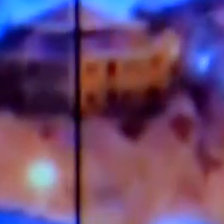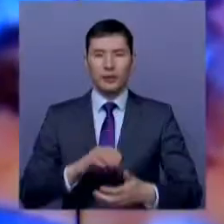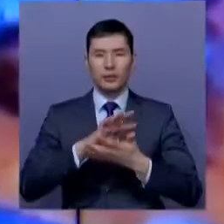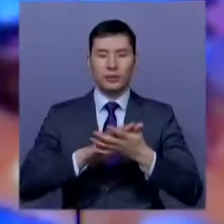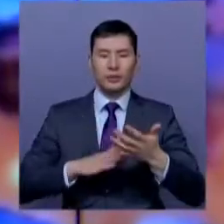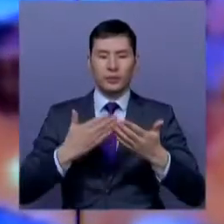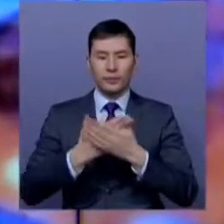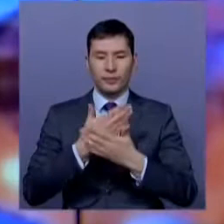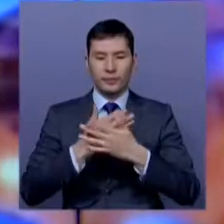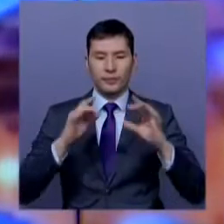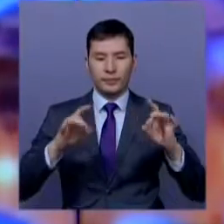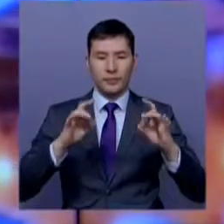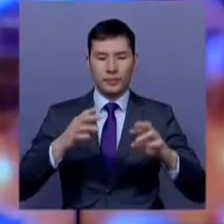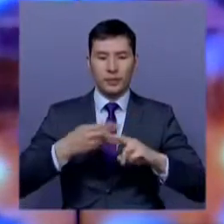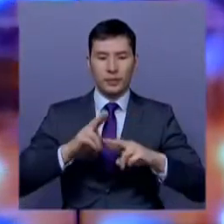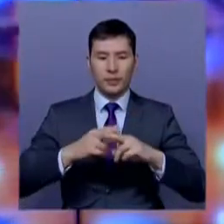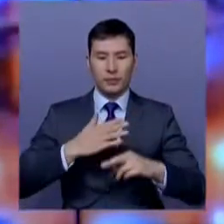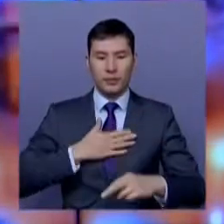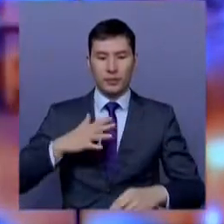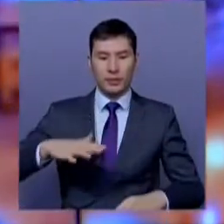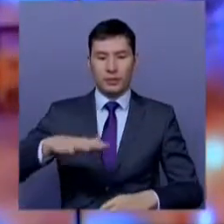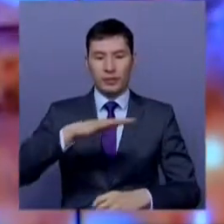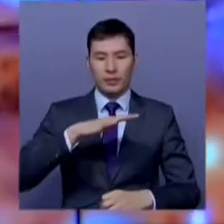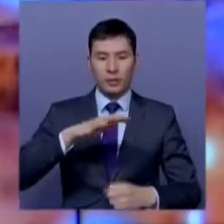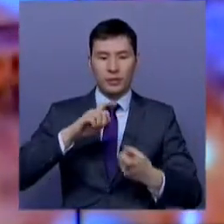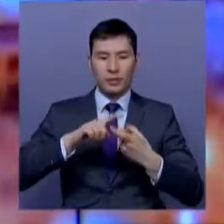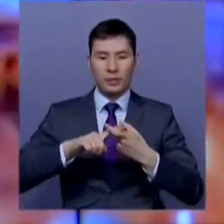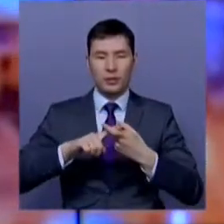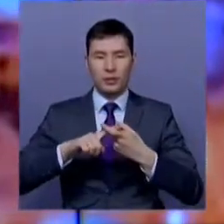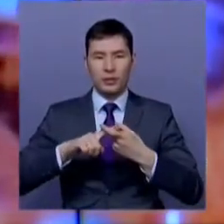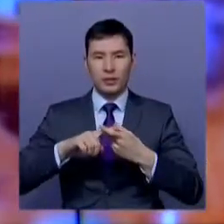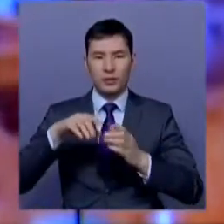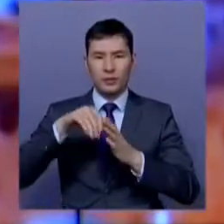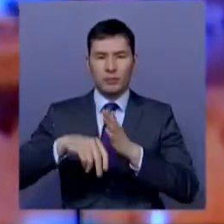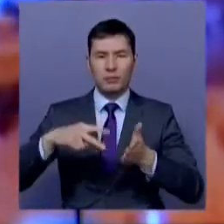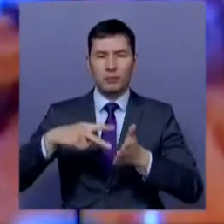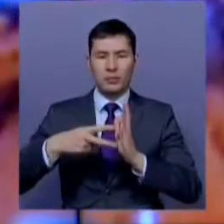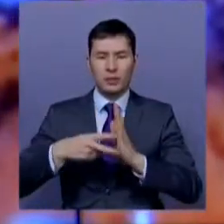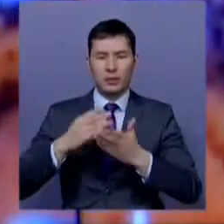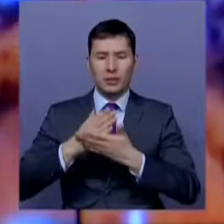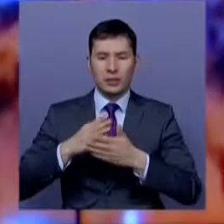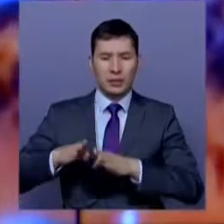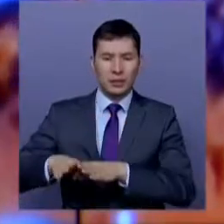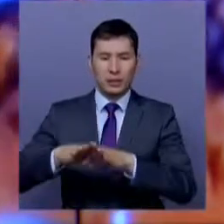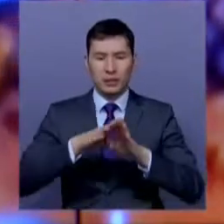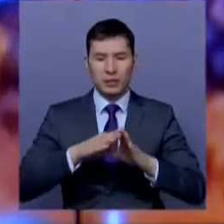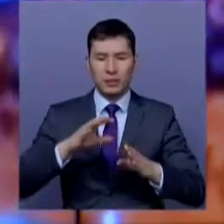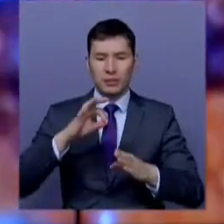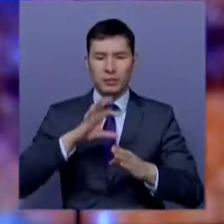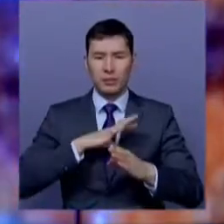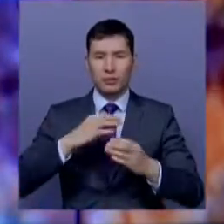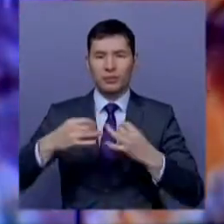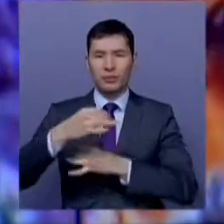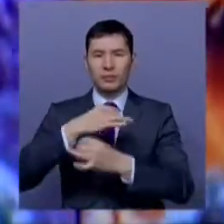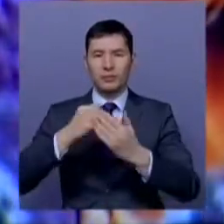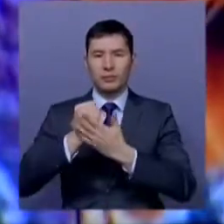Жалғастырамыз. Бұдан былай елімізде бейбіт жиын өткізудің барлық аймаққа бірыңғай ережесі енгізіледі. Бұған дейін бұқаралық жиындарды реттеу регламенті